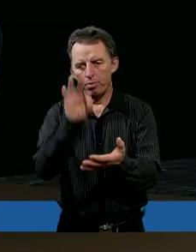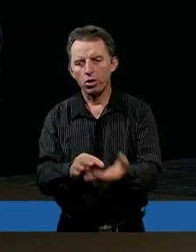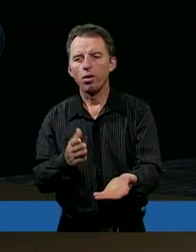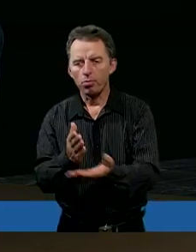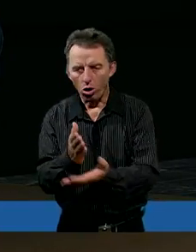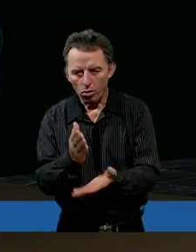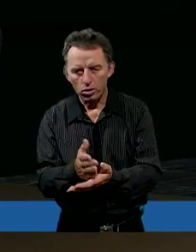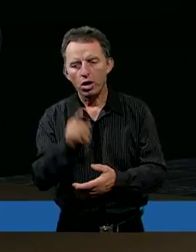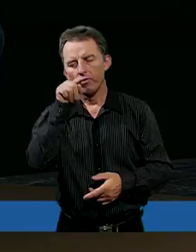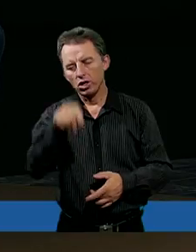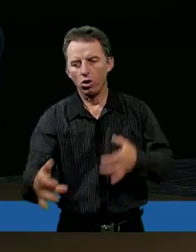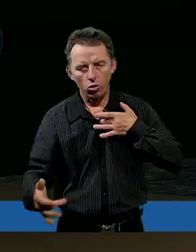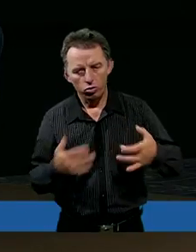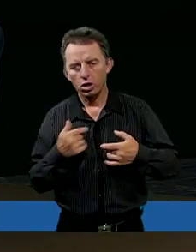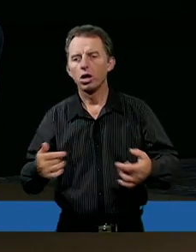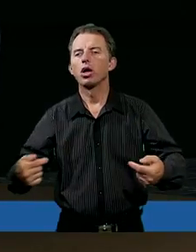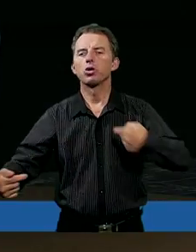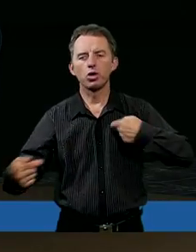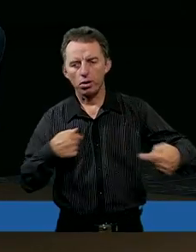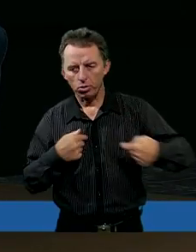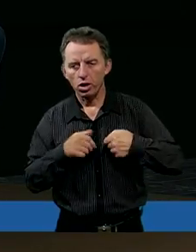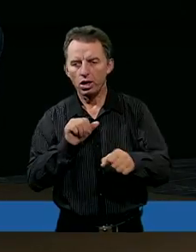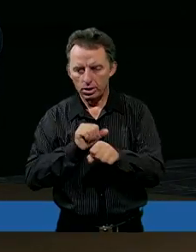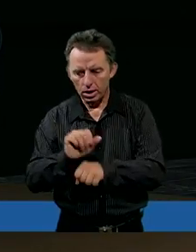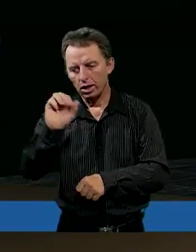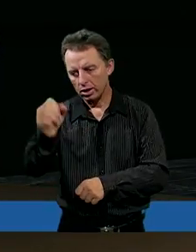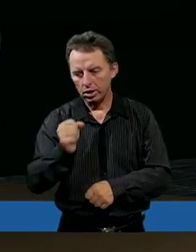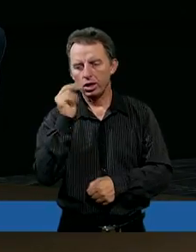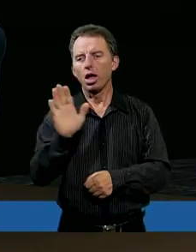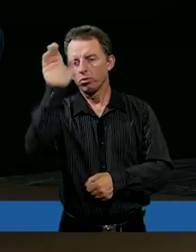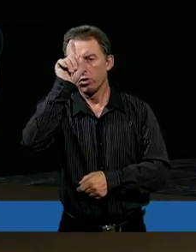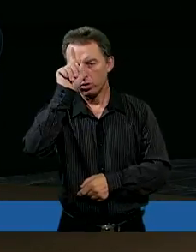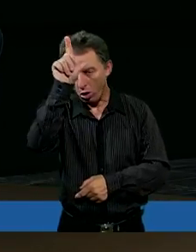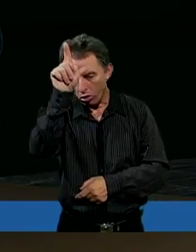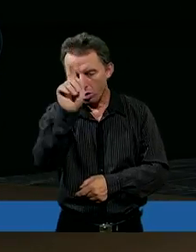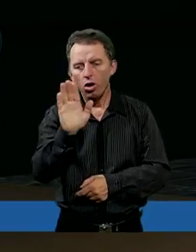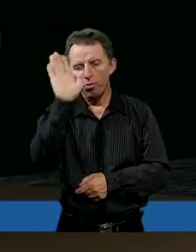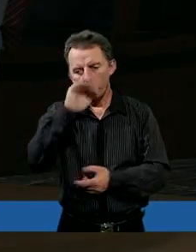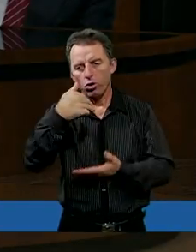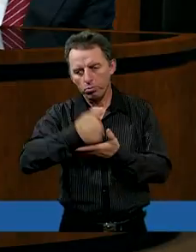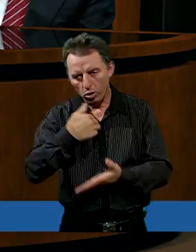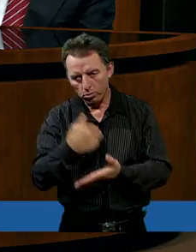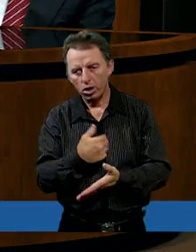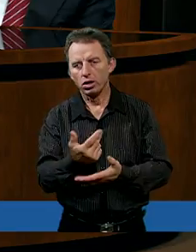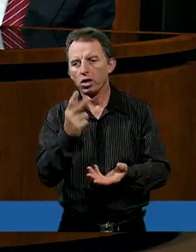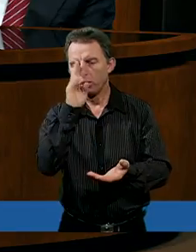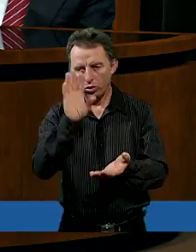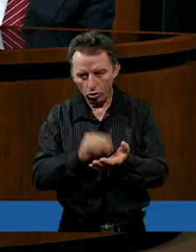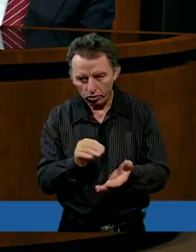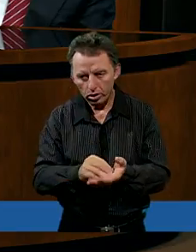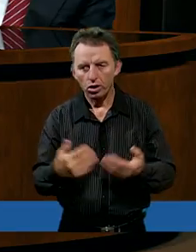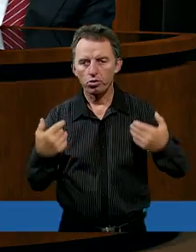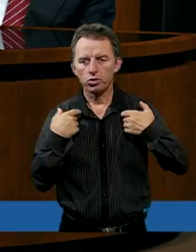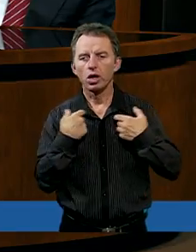Najpewniejszą pomocą w tych utrapieniach, w cierpieniach jest jednak Bóg. To On pomaga nam. I tego trzeba doświadczać wtedy, kiedy...